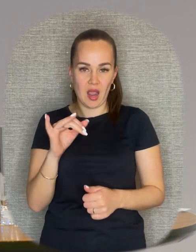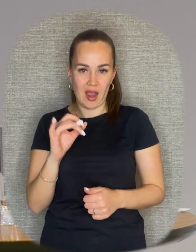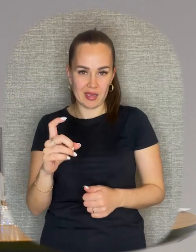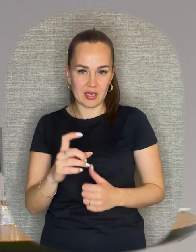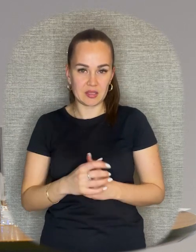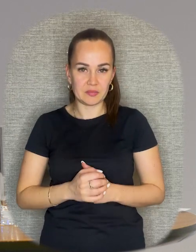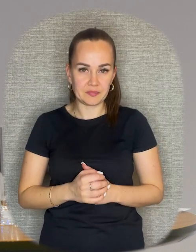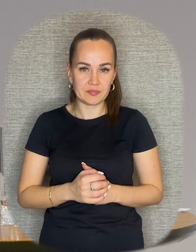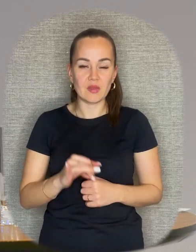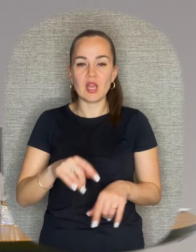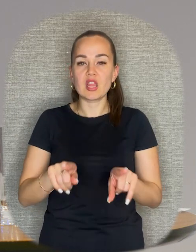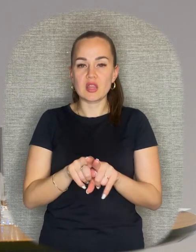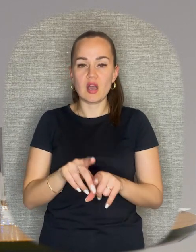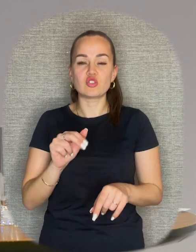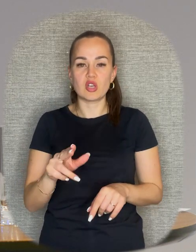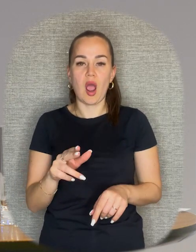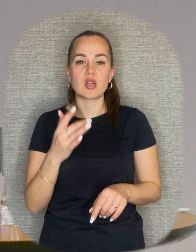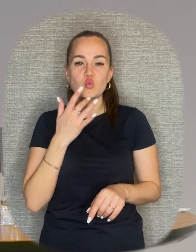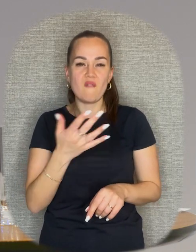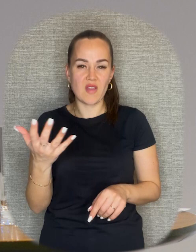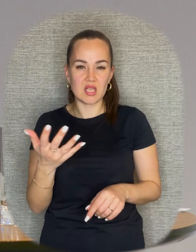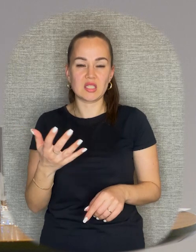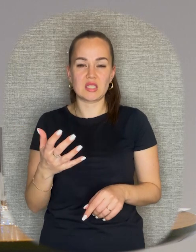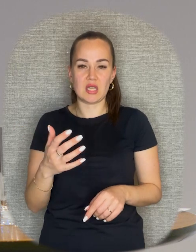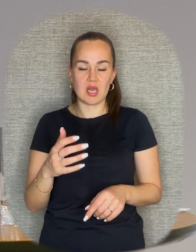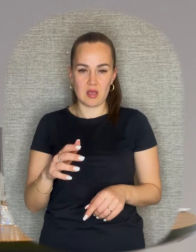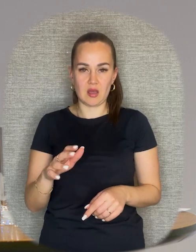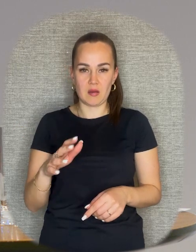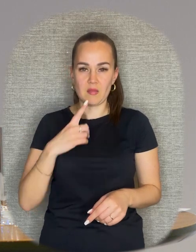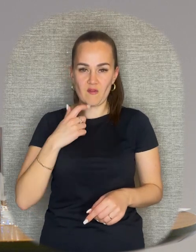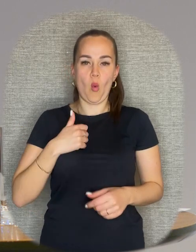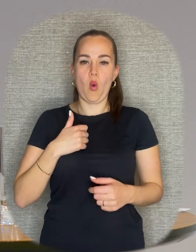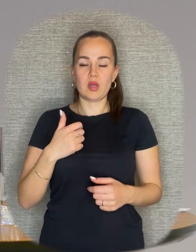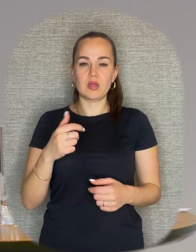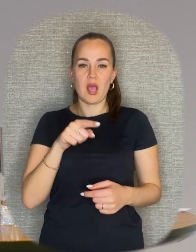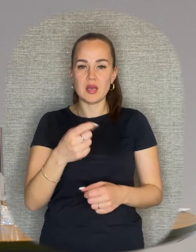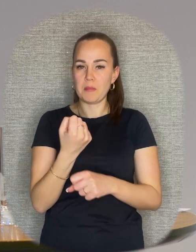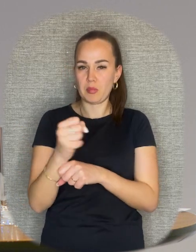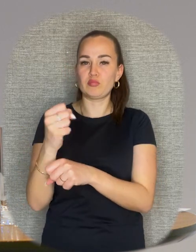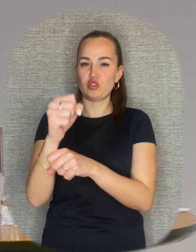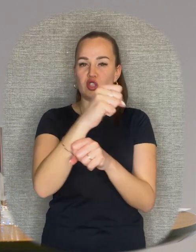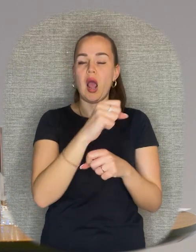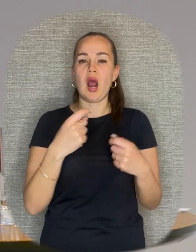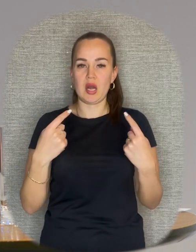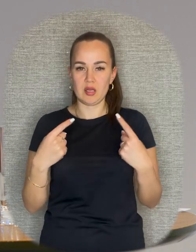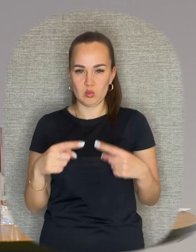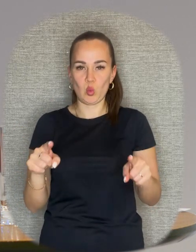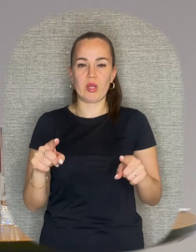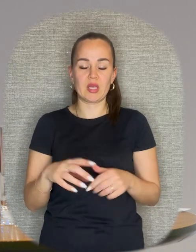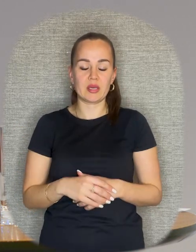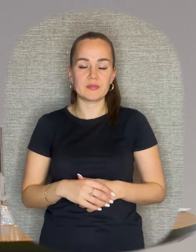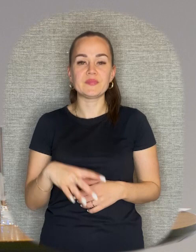превосходя их также как советские полководцы превзошли в науке побеждать прославленных